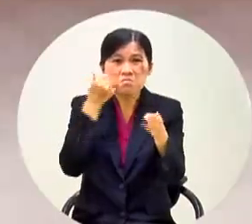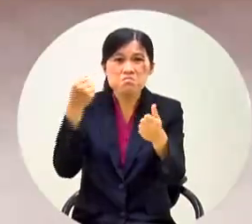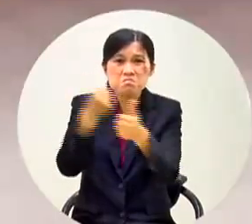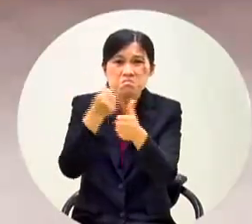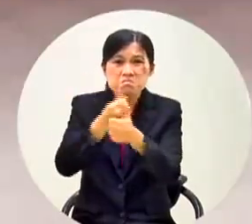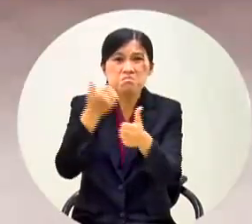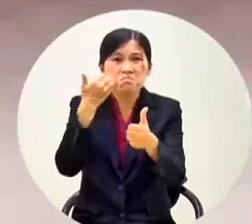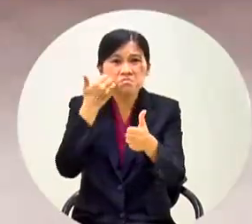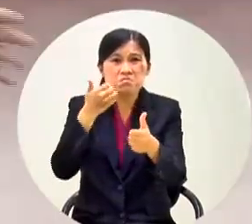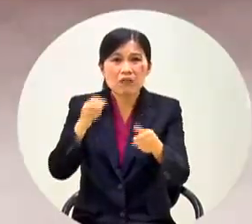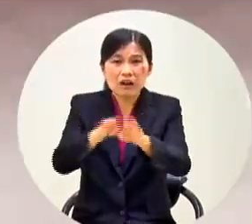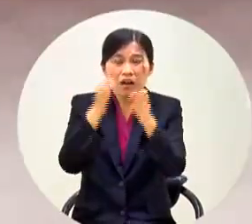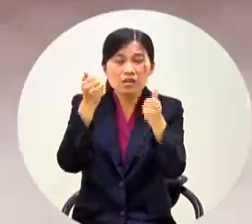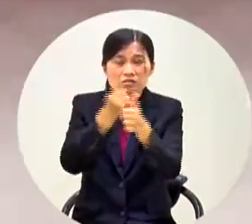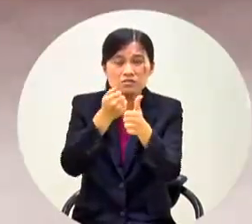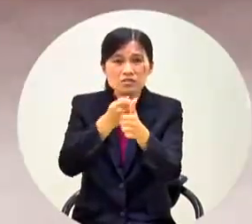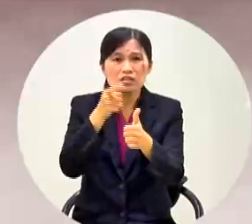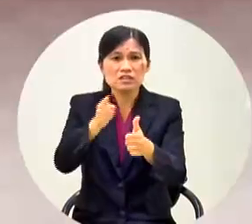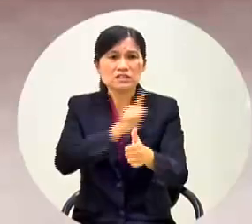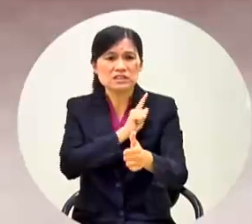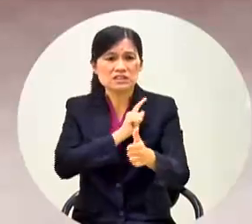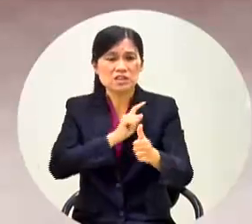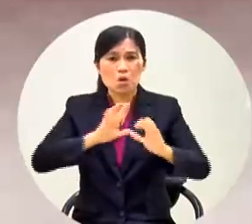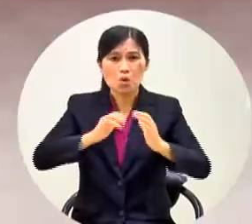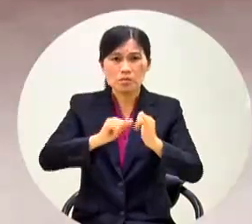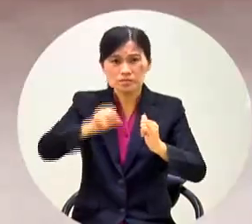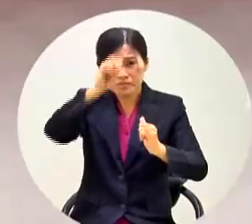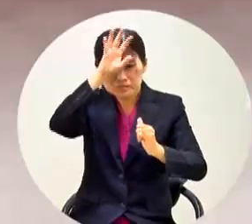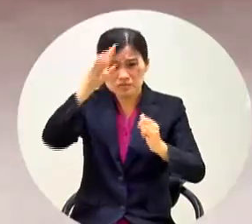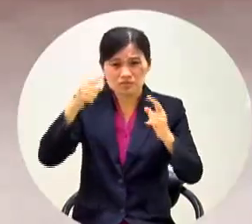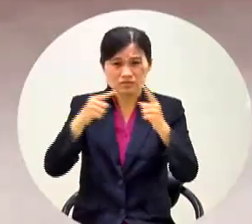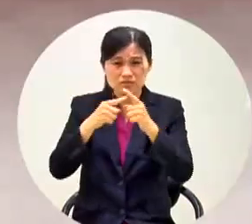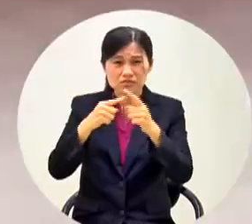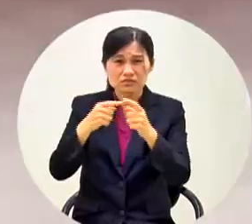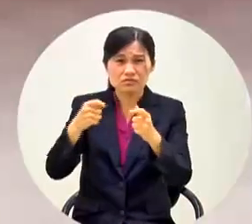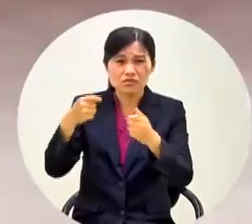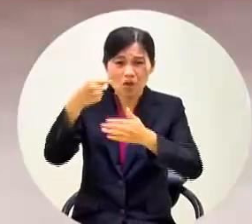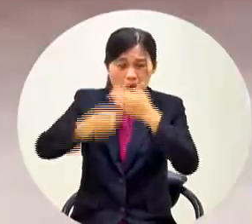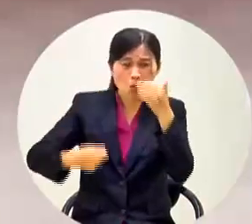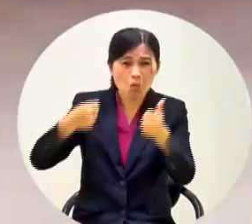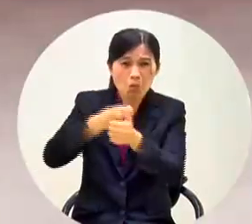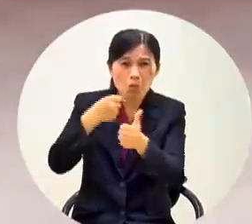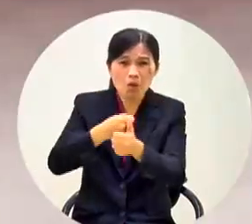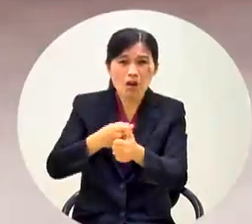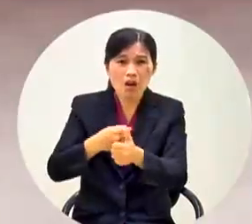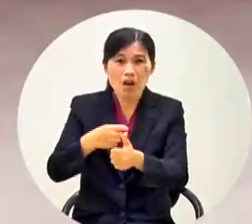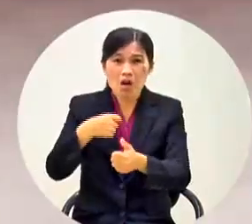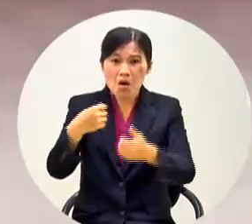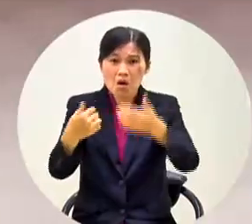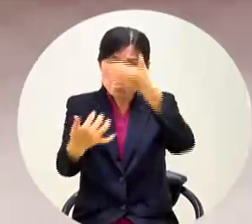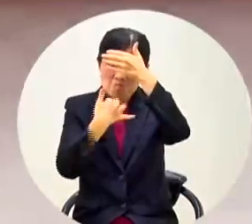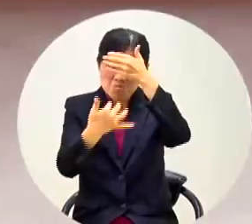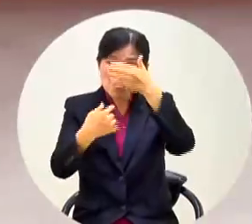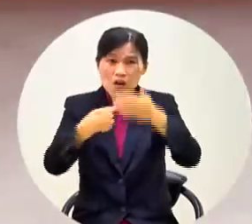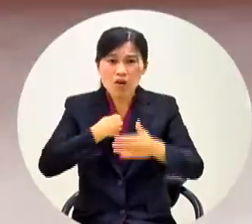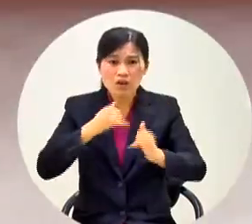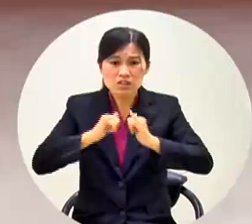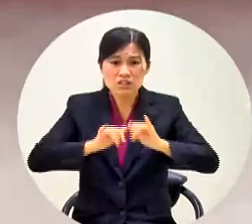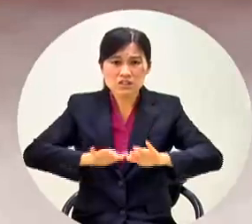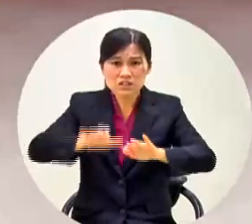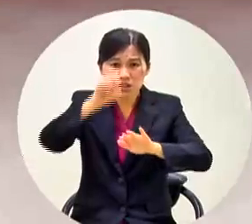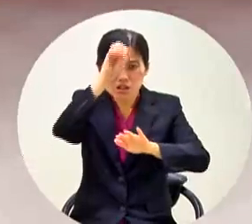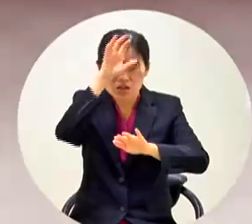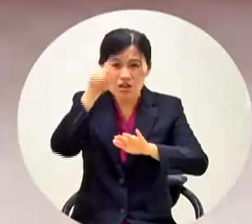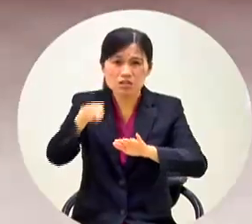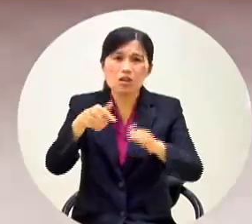党的人、被自己国民党的议员弄伤，也要怪罪到民进党的头上。我想这些画面让大家看